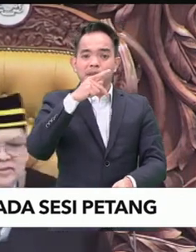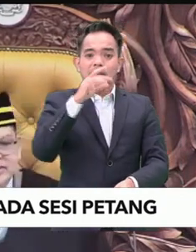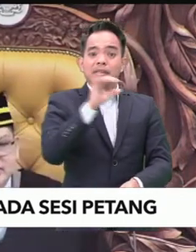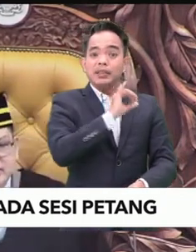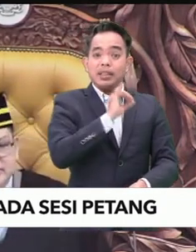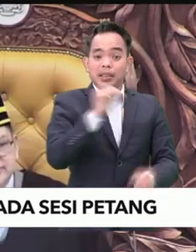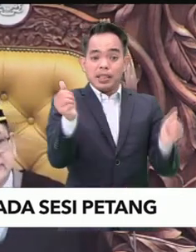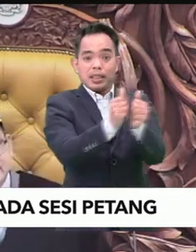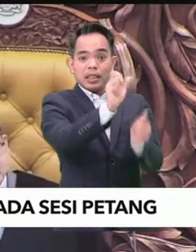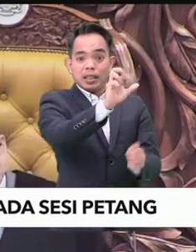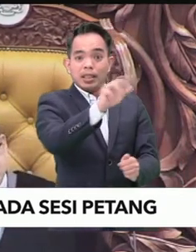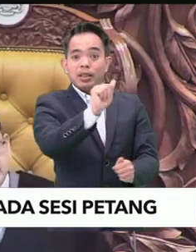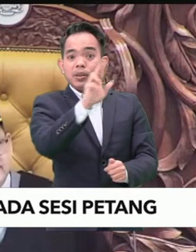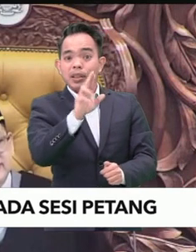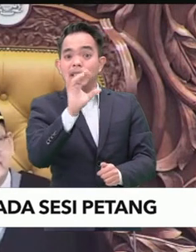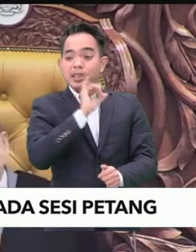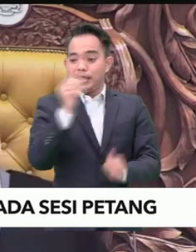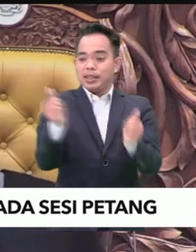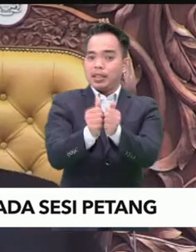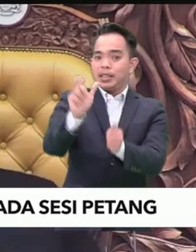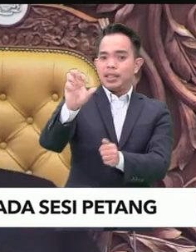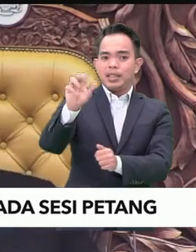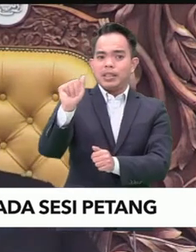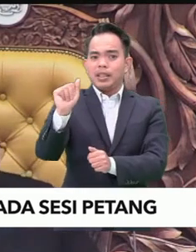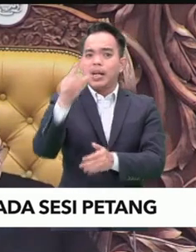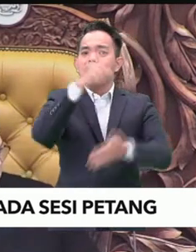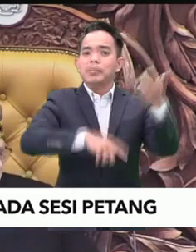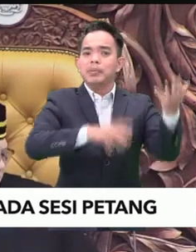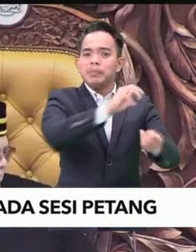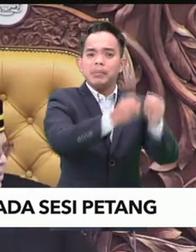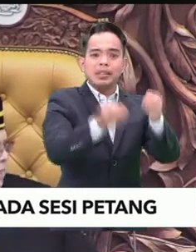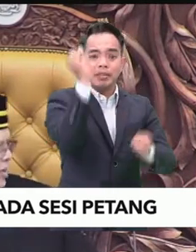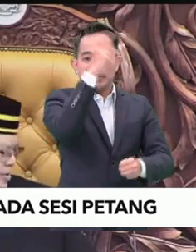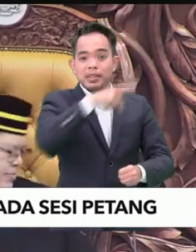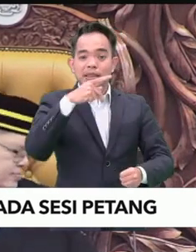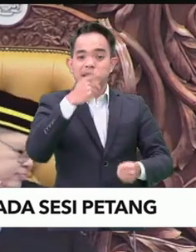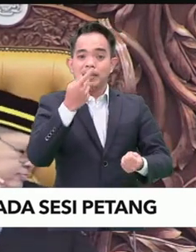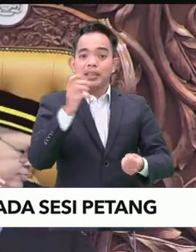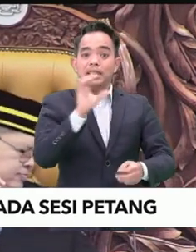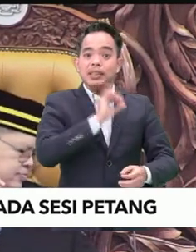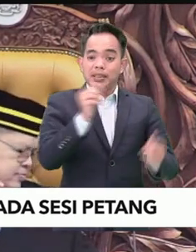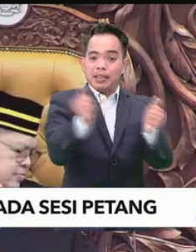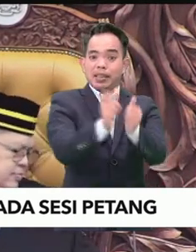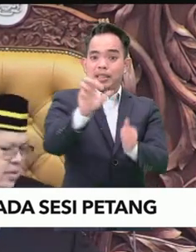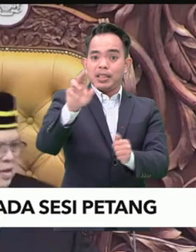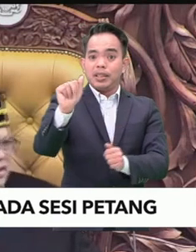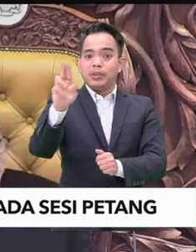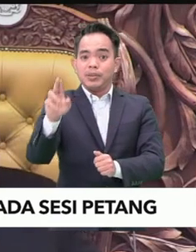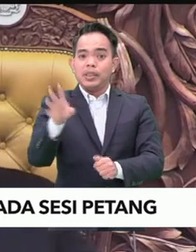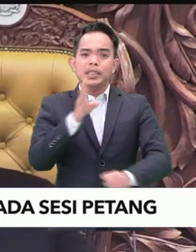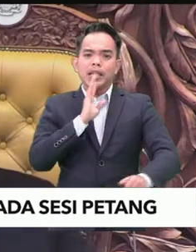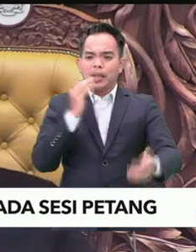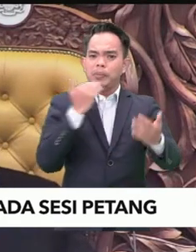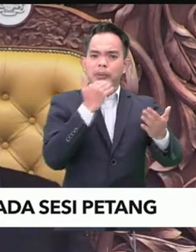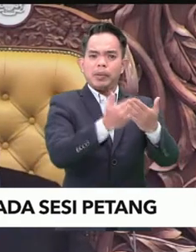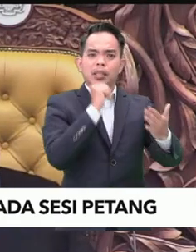saya dengan Arau, saya dengan Arau. Apa perangai tu yang baik? Saya dengan Arau, saya dengan Arau. Cakap elok-elok,